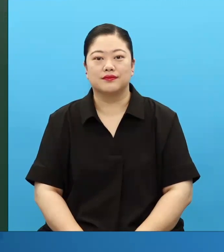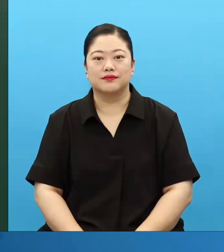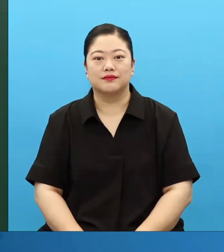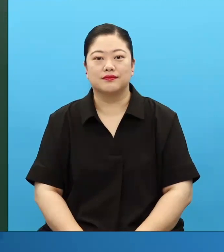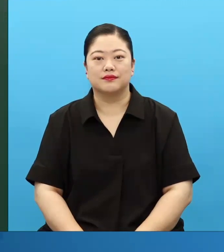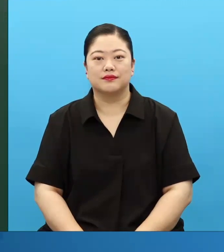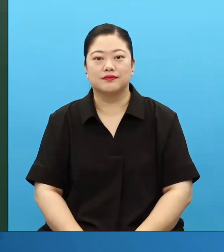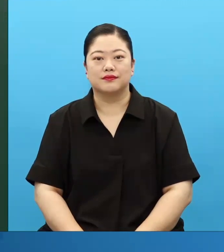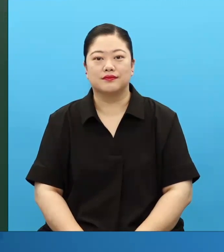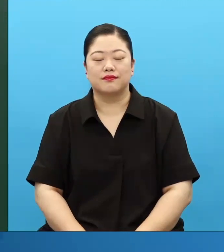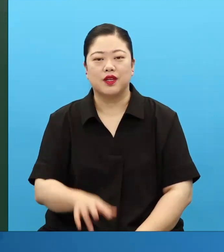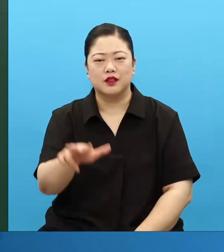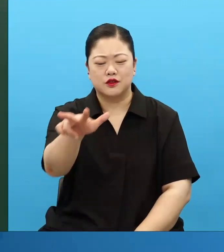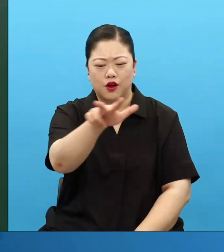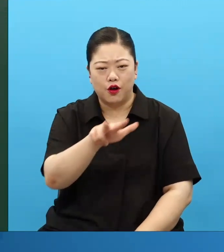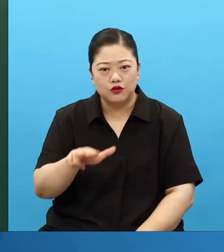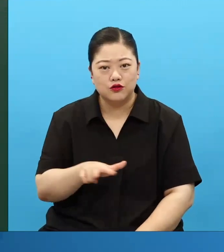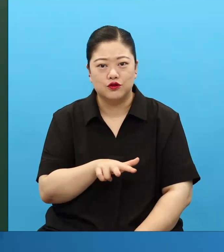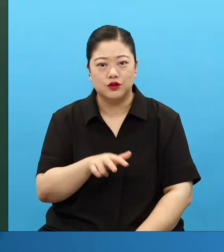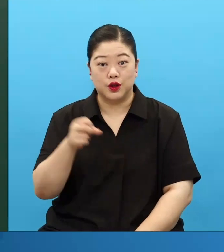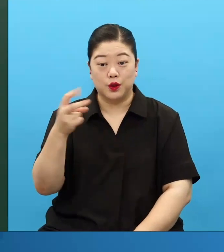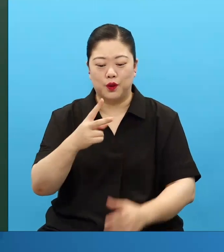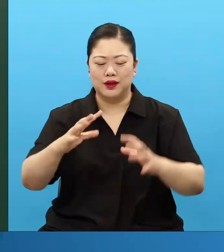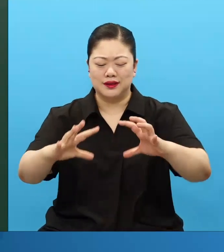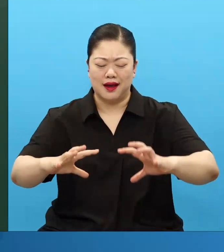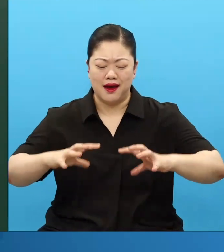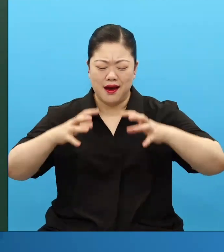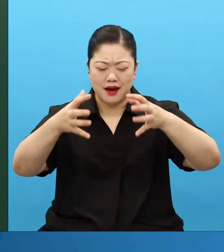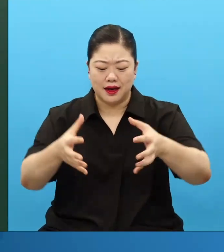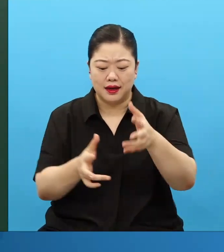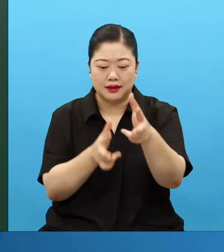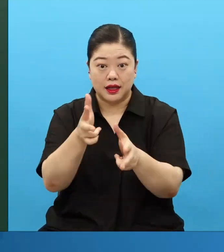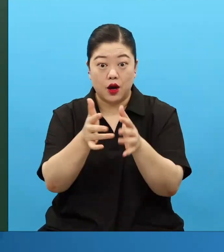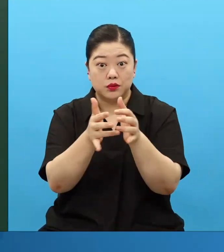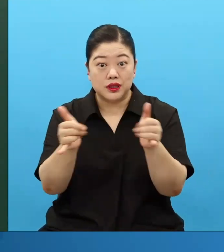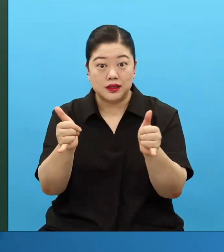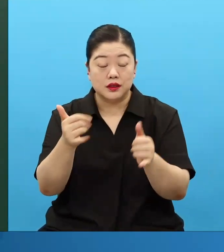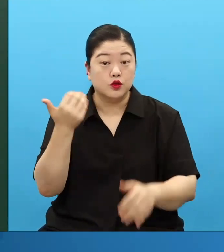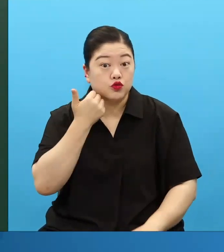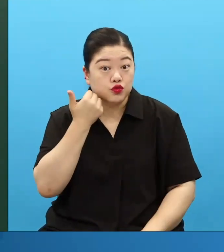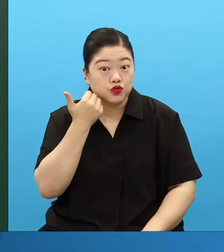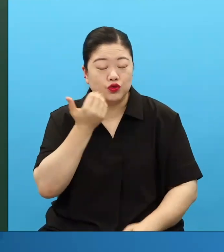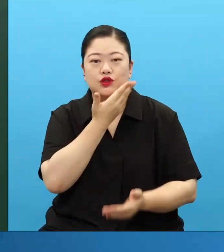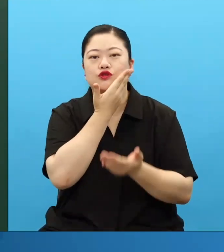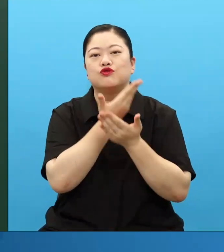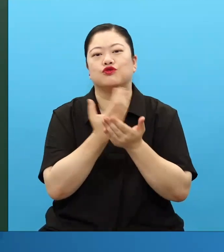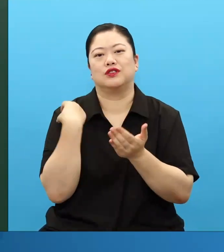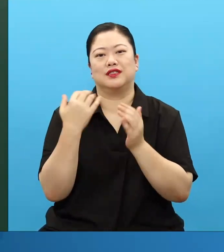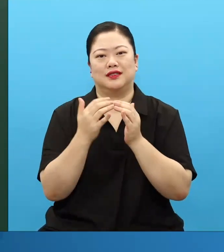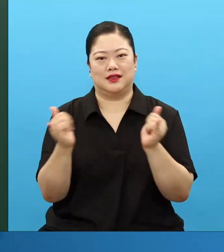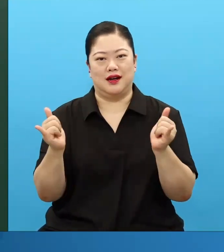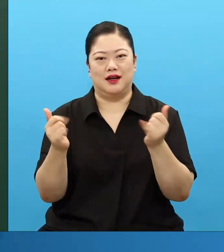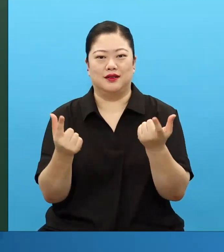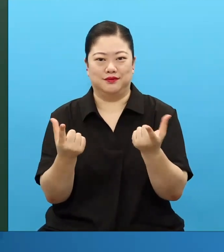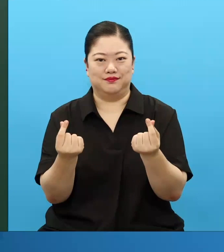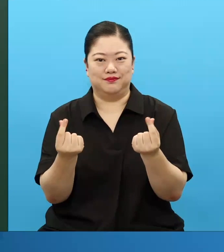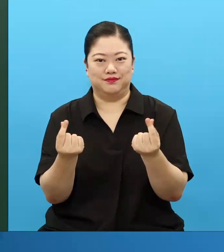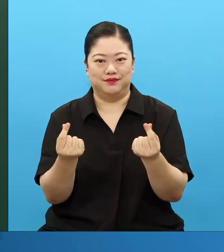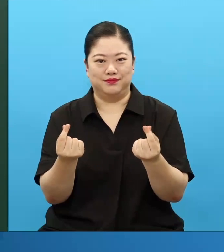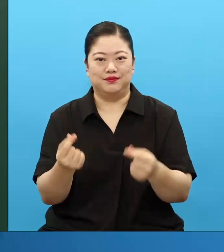되게 하옵소서. 하나님이 가장 원하시는 그 계획을 발견하게 하시고 우리의